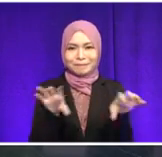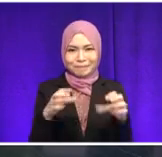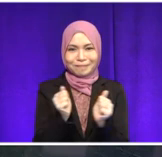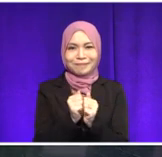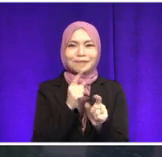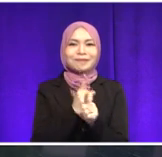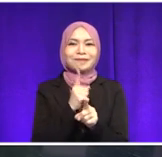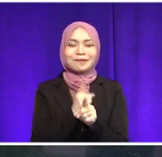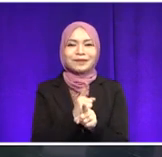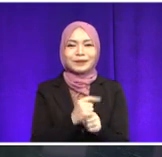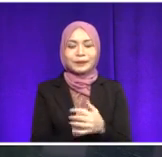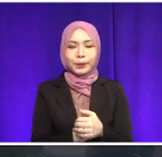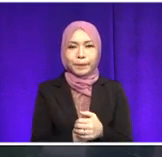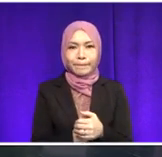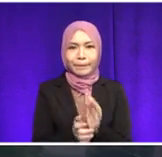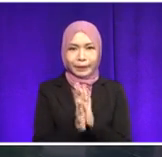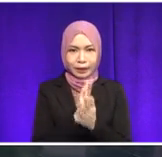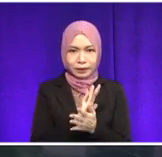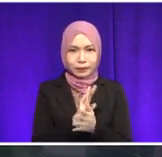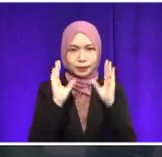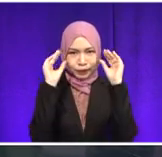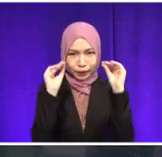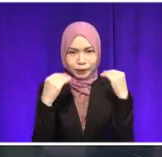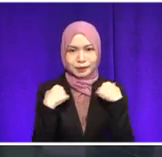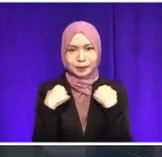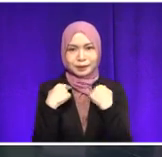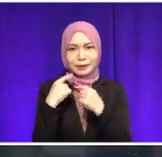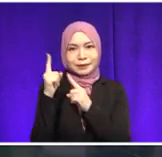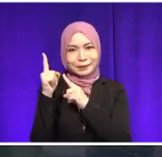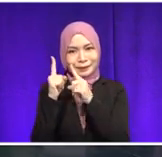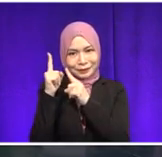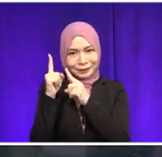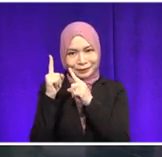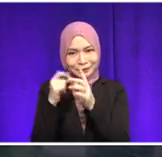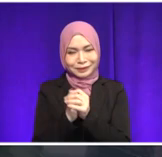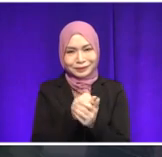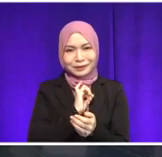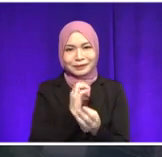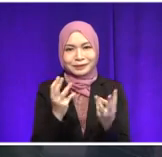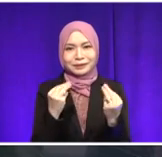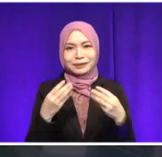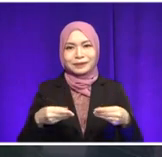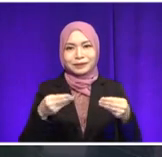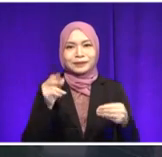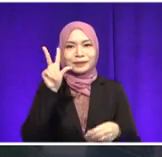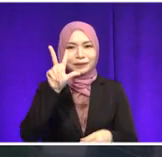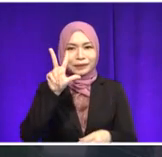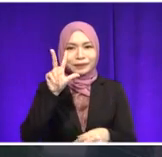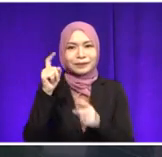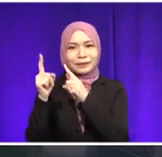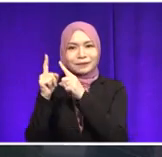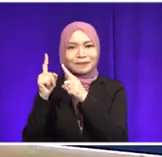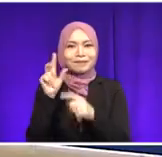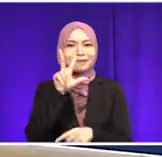jadi untuk cuci gua ada bintang untuk dari tiga bintang lah